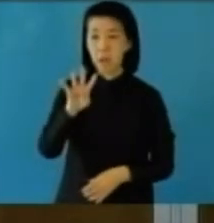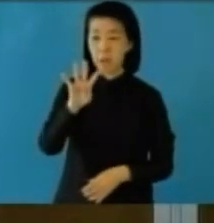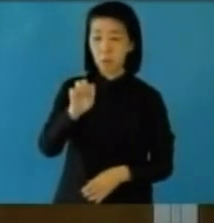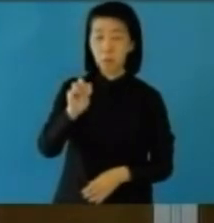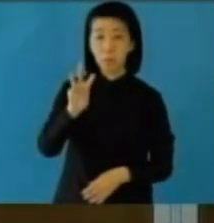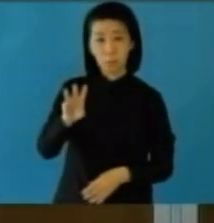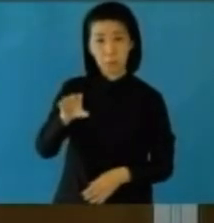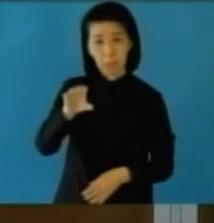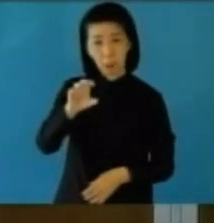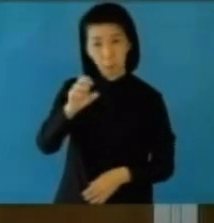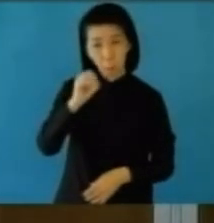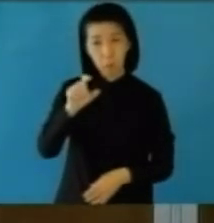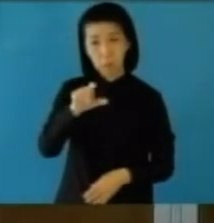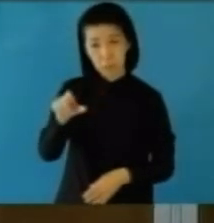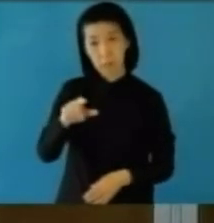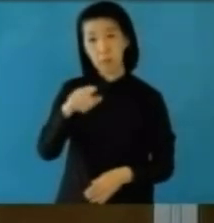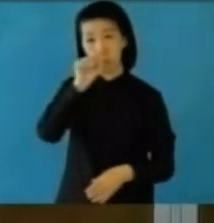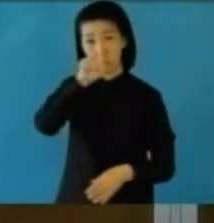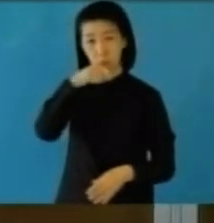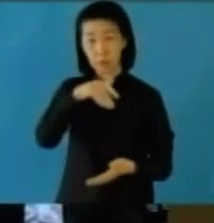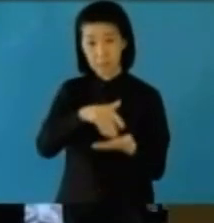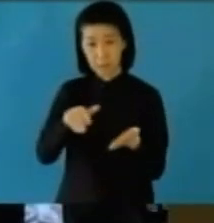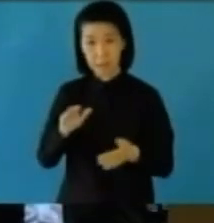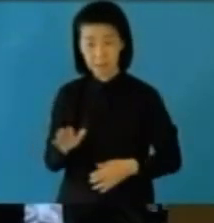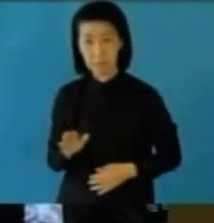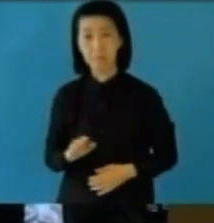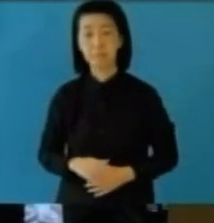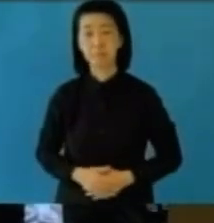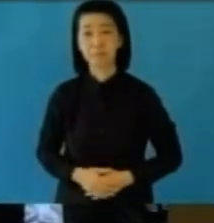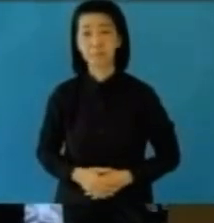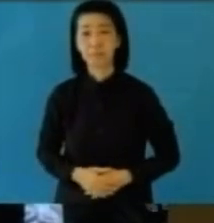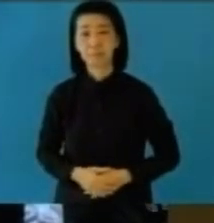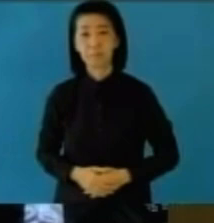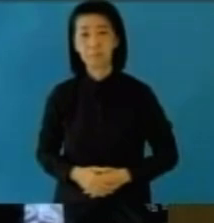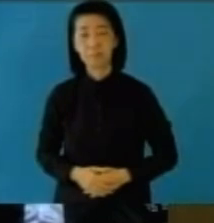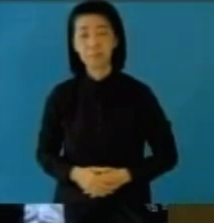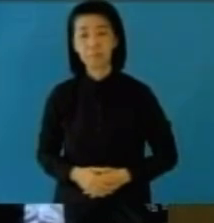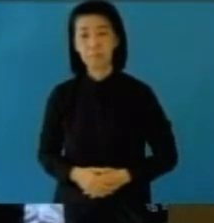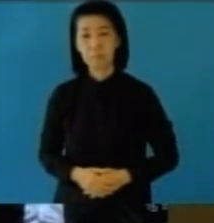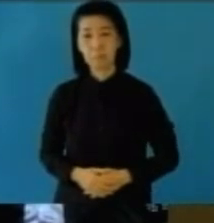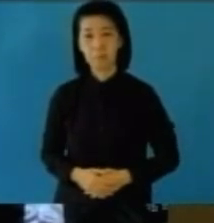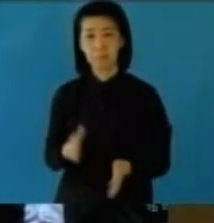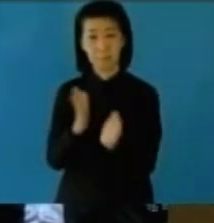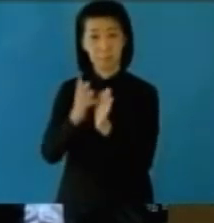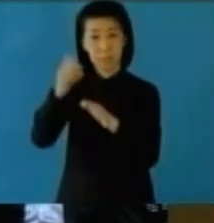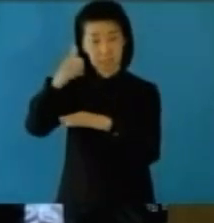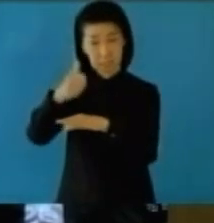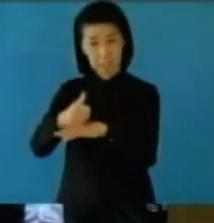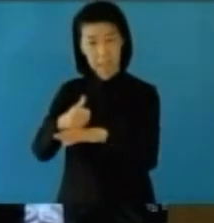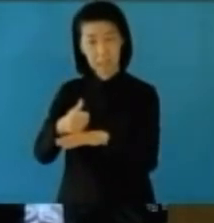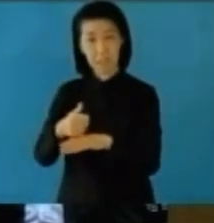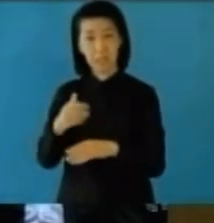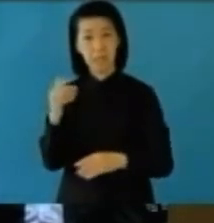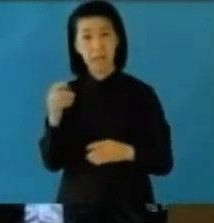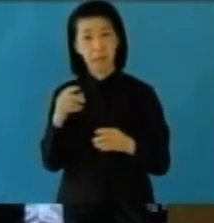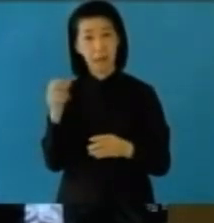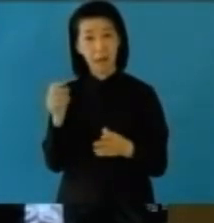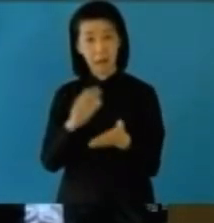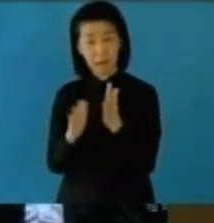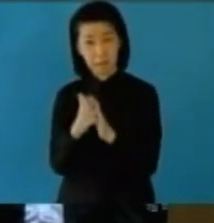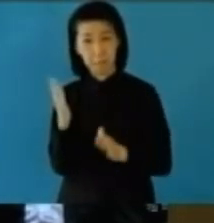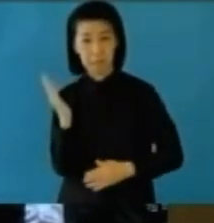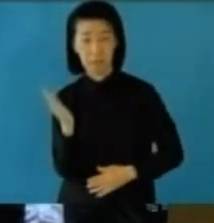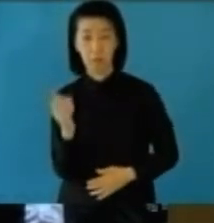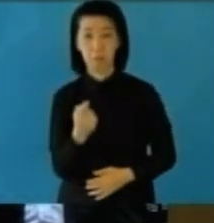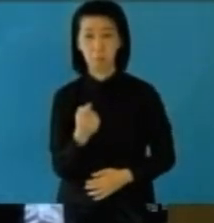となっております。 長田康秀君。 知事にですね、たびたび再質問させていただいてます